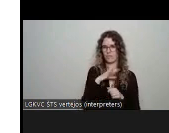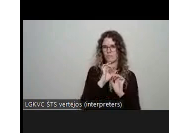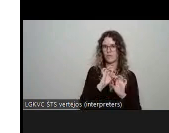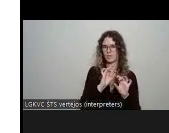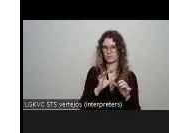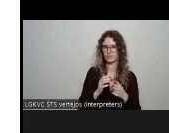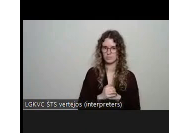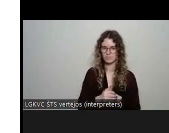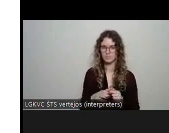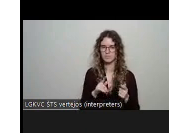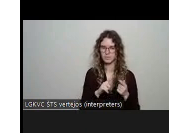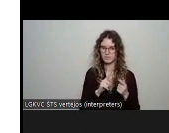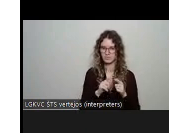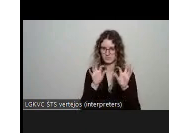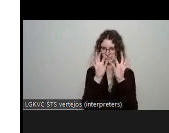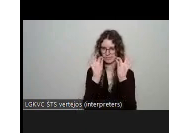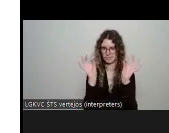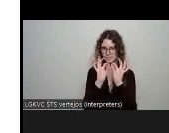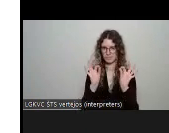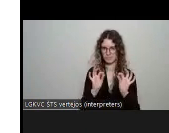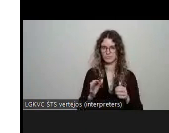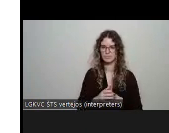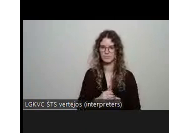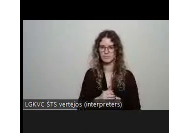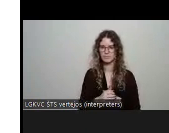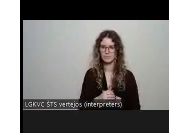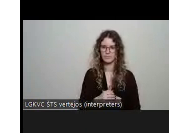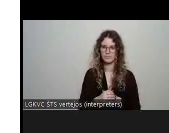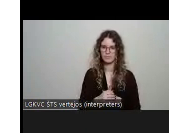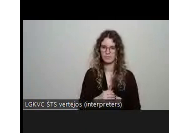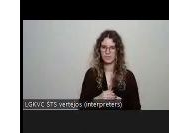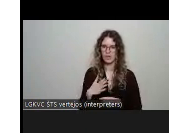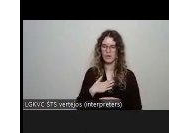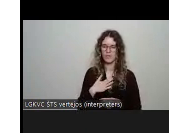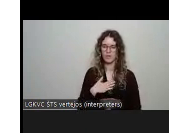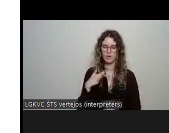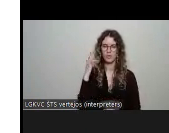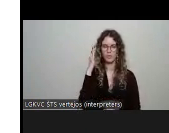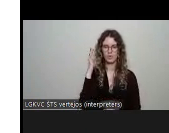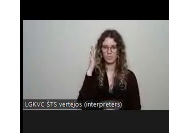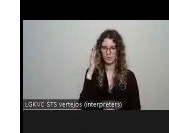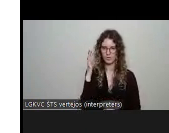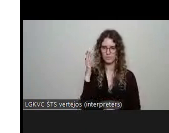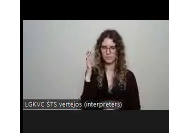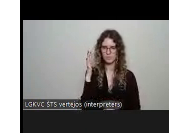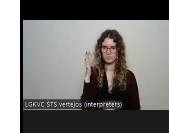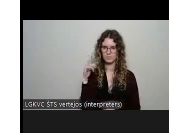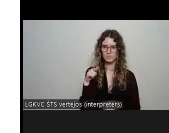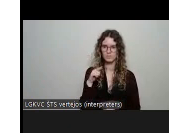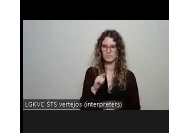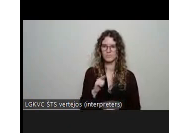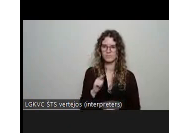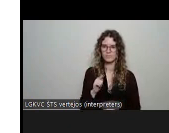Pirmoji citata. Ji, mano nuomonė, susijusi